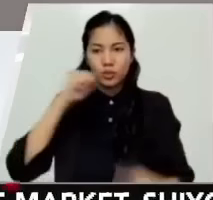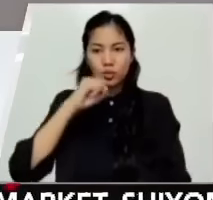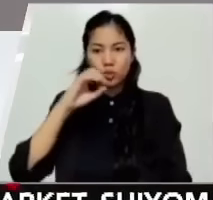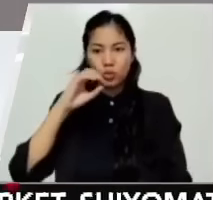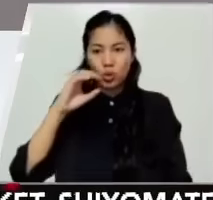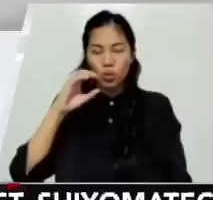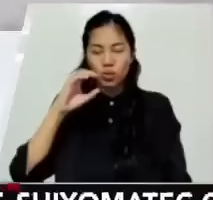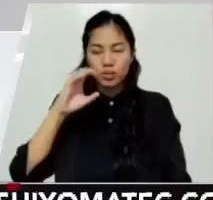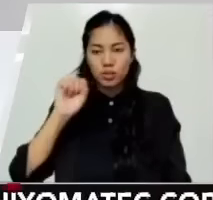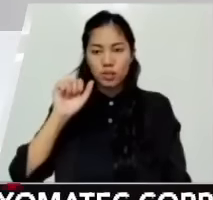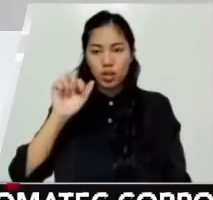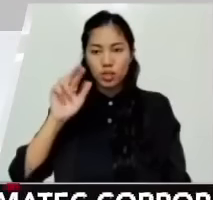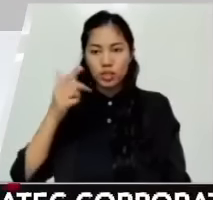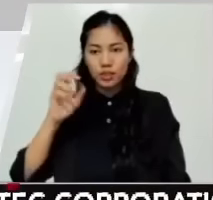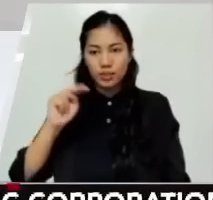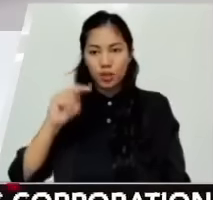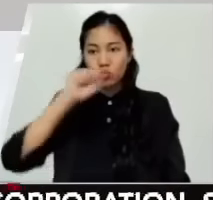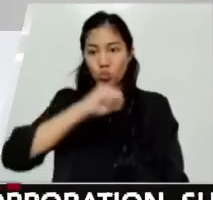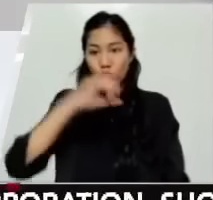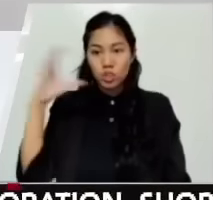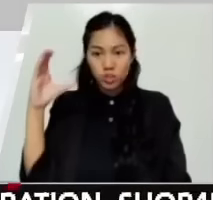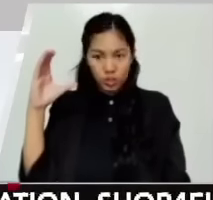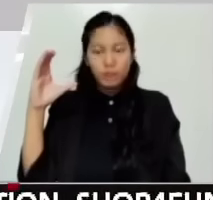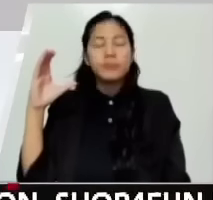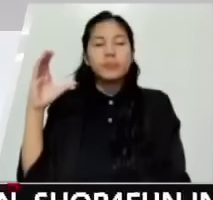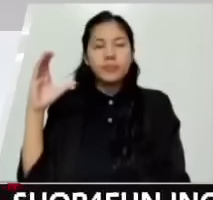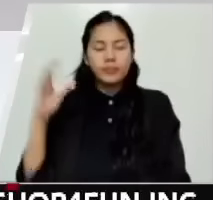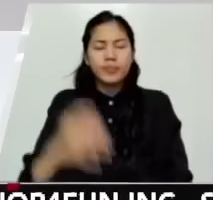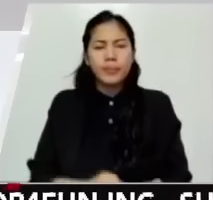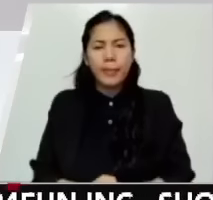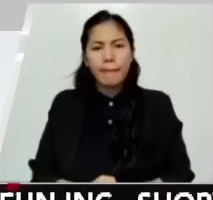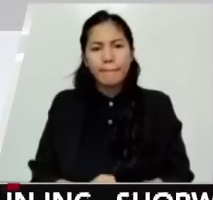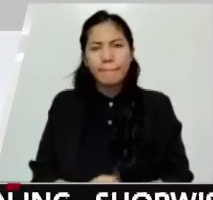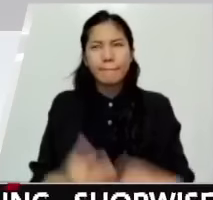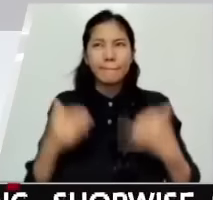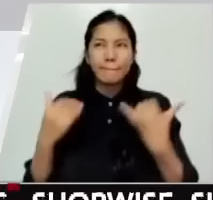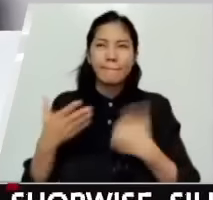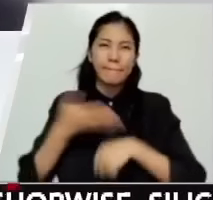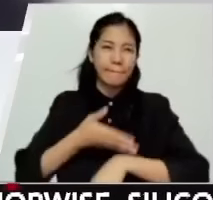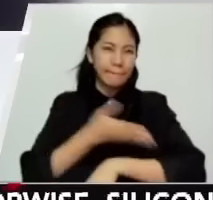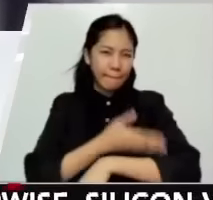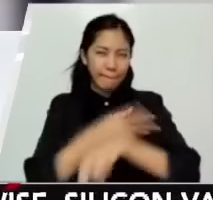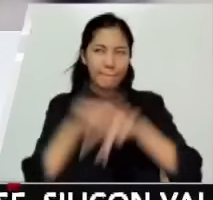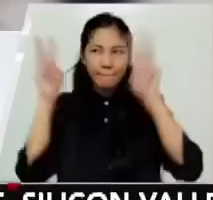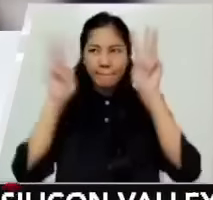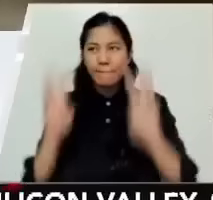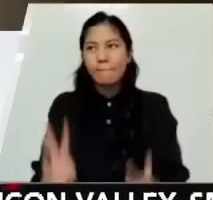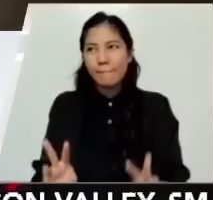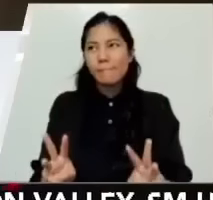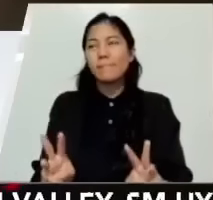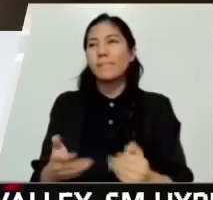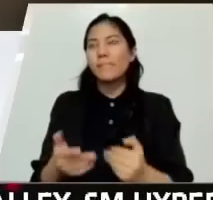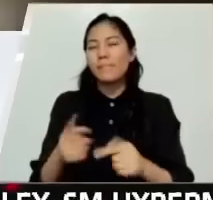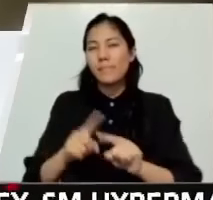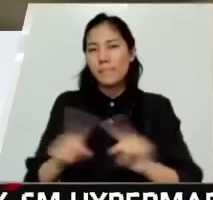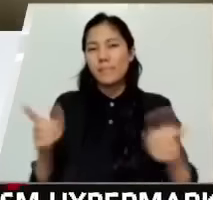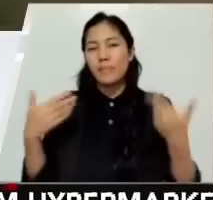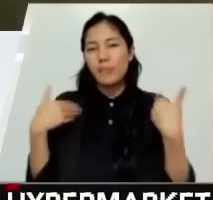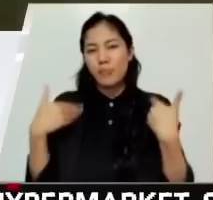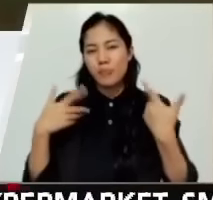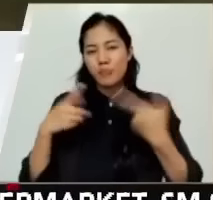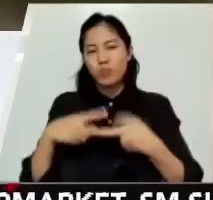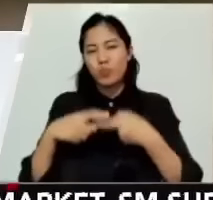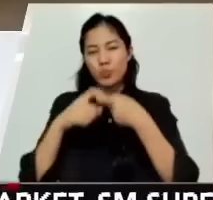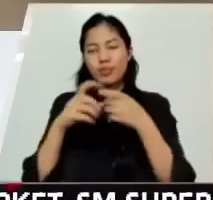ko po, medyo with the improvement of the weather, although may mga cancellation of classes, sir, and Ma'am Connie kanina dito